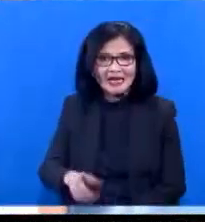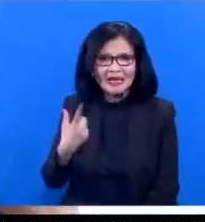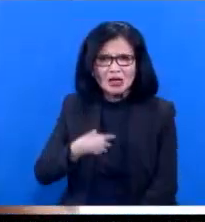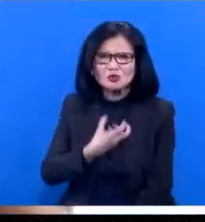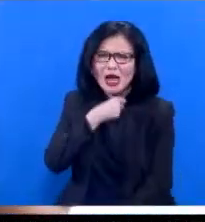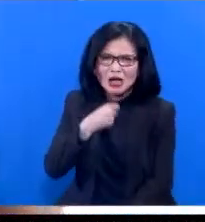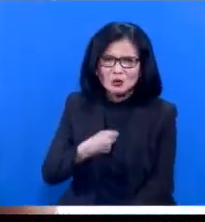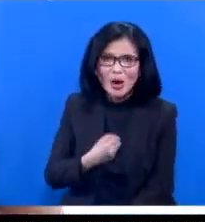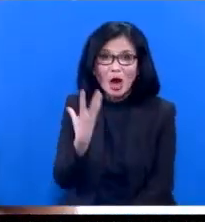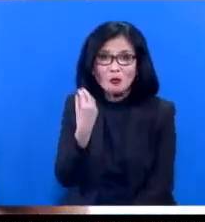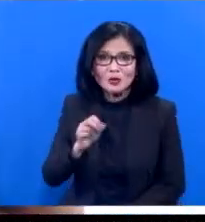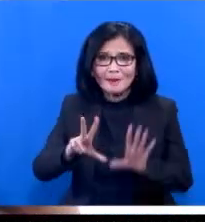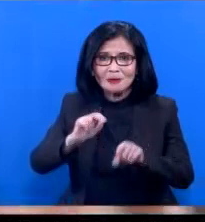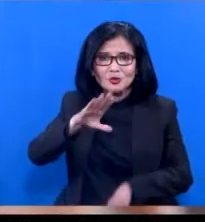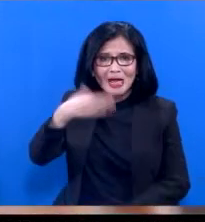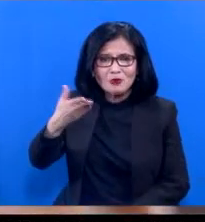mencapai 80 tahun.